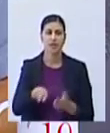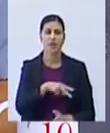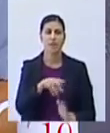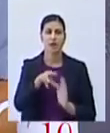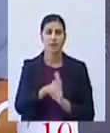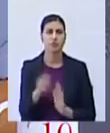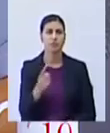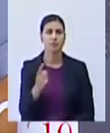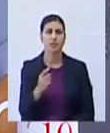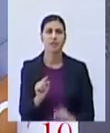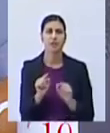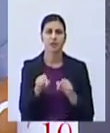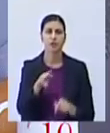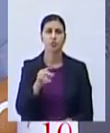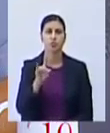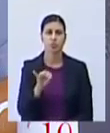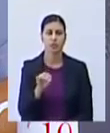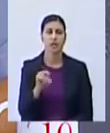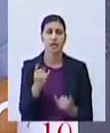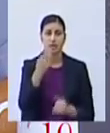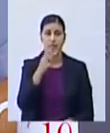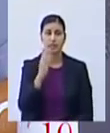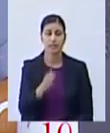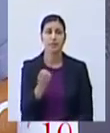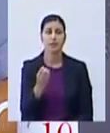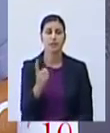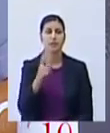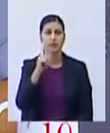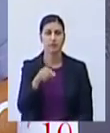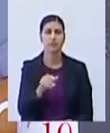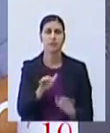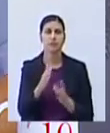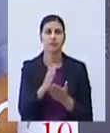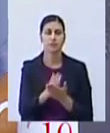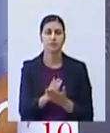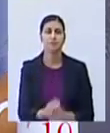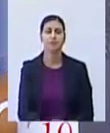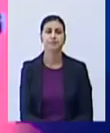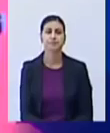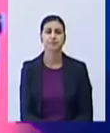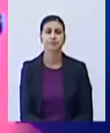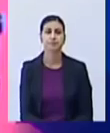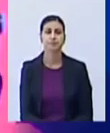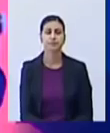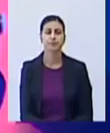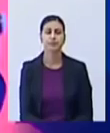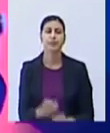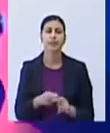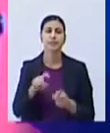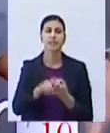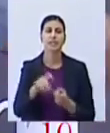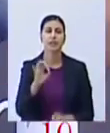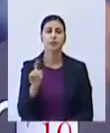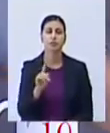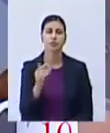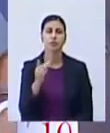პარლამენტში პირველივე ტურში. Ამას თქვენ ნახავდა, კიდე რა ვიცი, მედის მუშაობა და თუ სადმე აგეთ გადავდეთ ახლა მოლაპარაკე და იმასთან დაკავშირებით, რომ